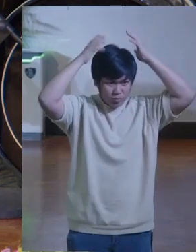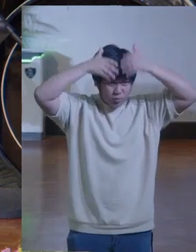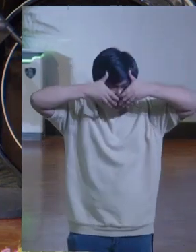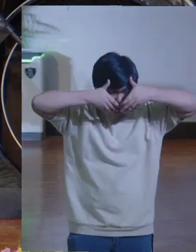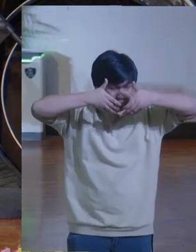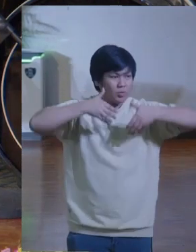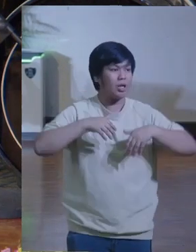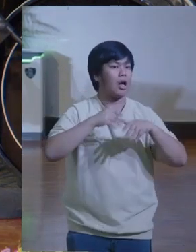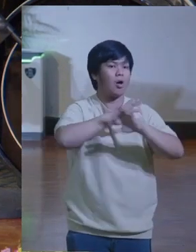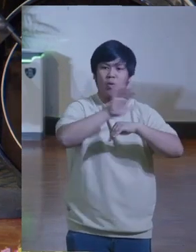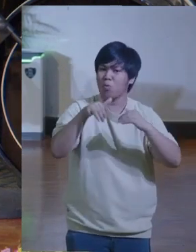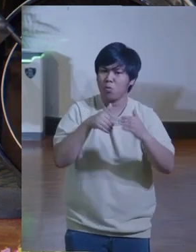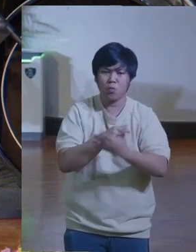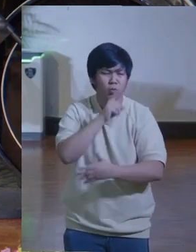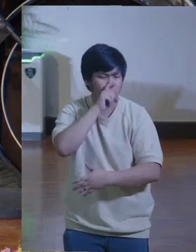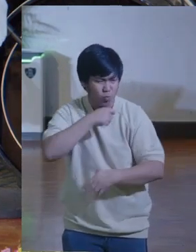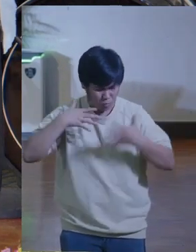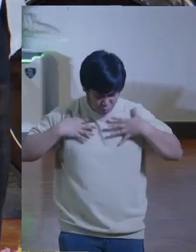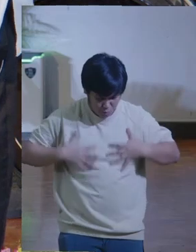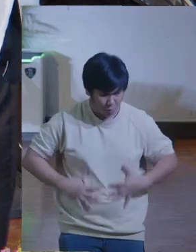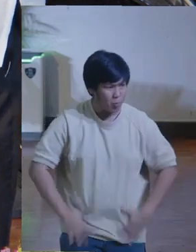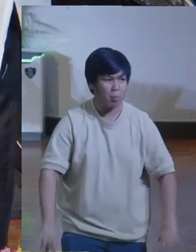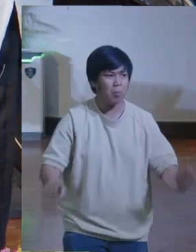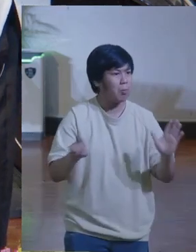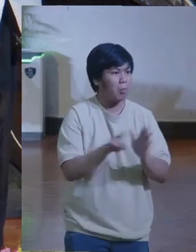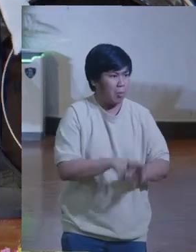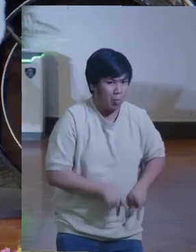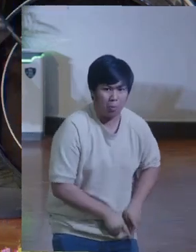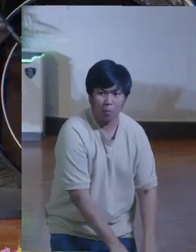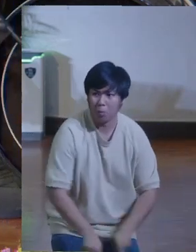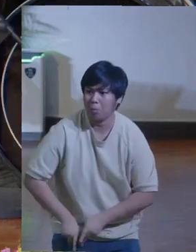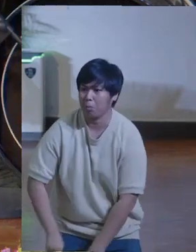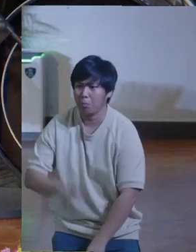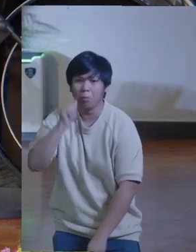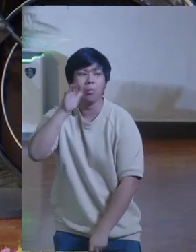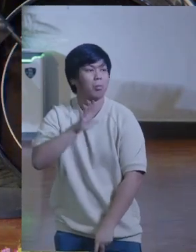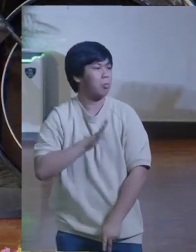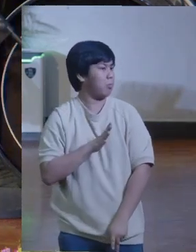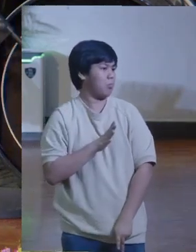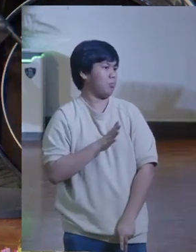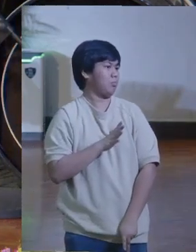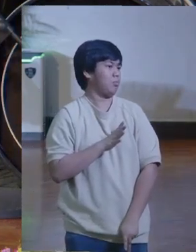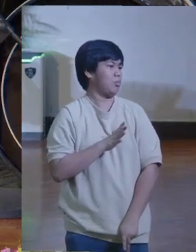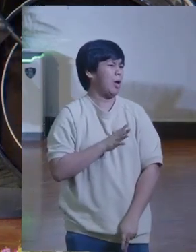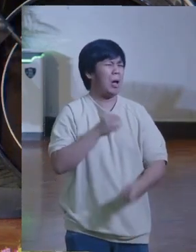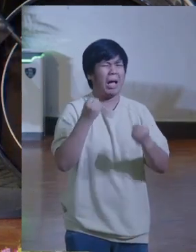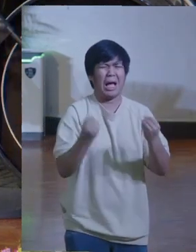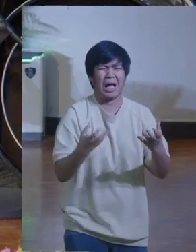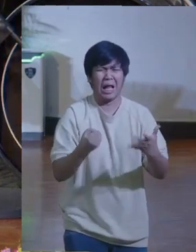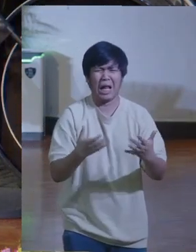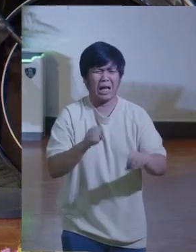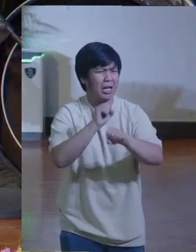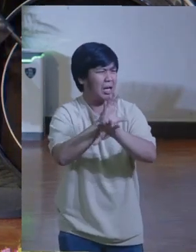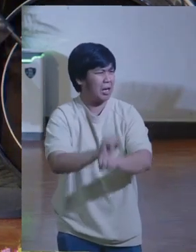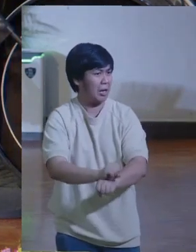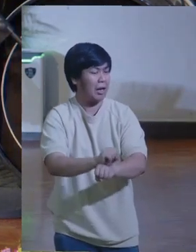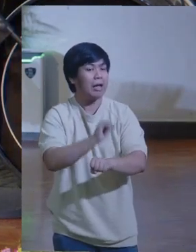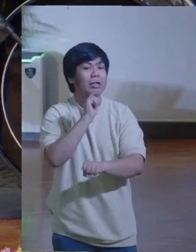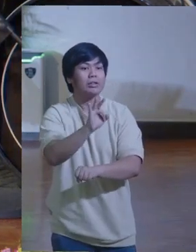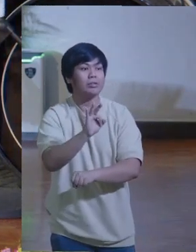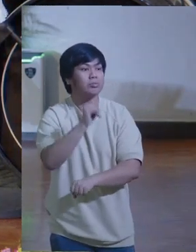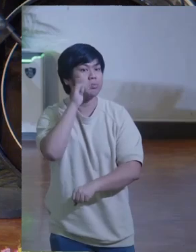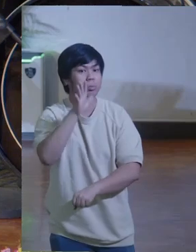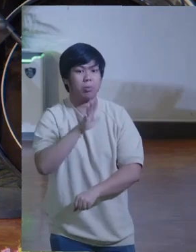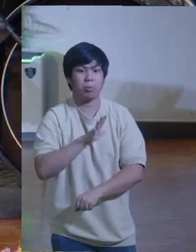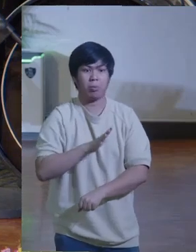lahat makalumang damit. At meron silang mga reglamente na pagka ang isang babae